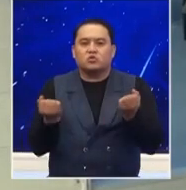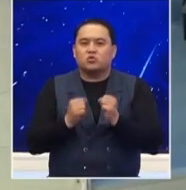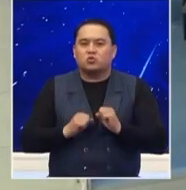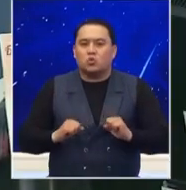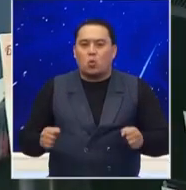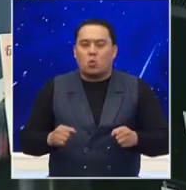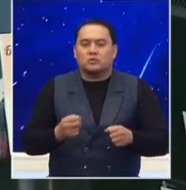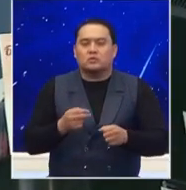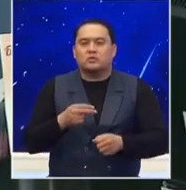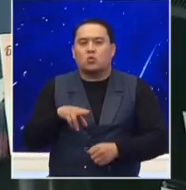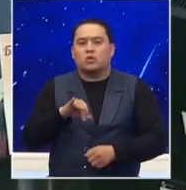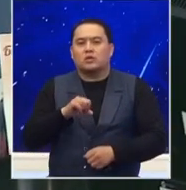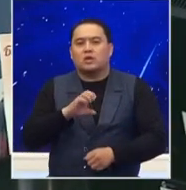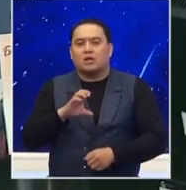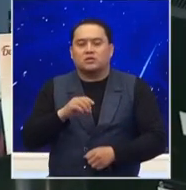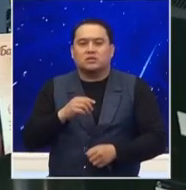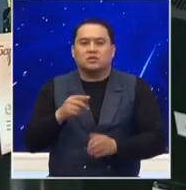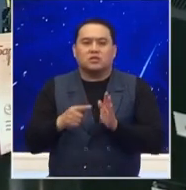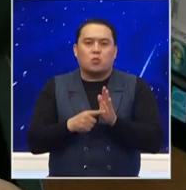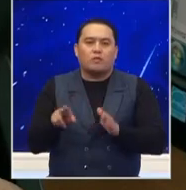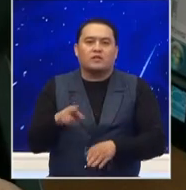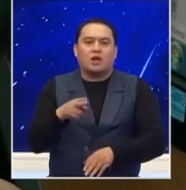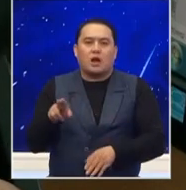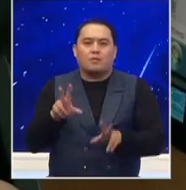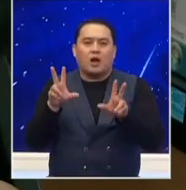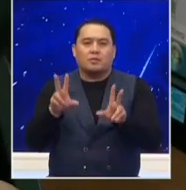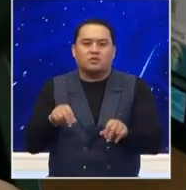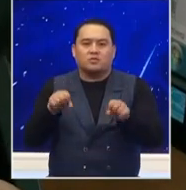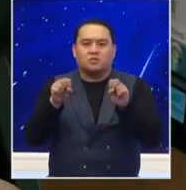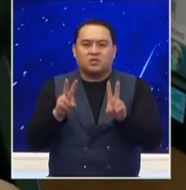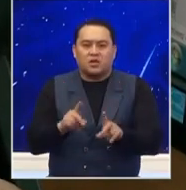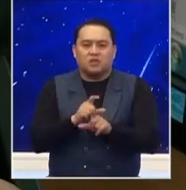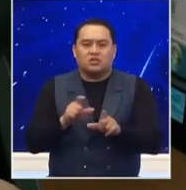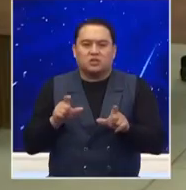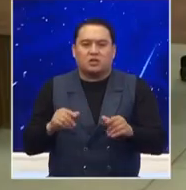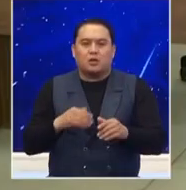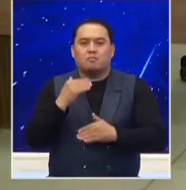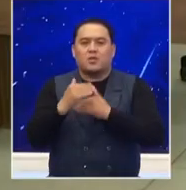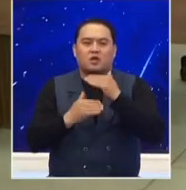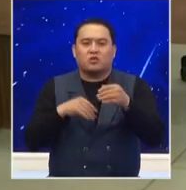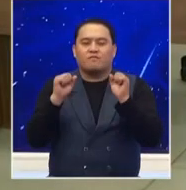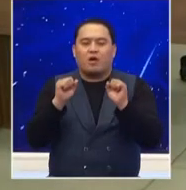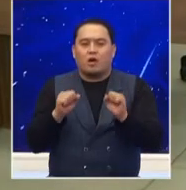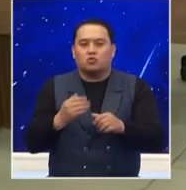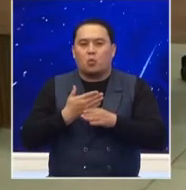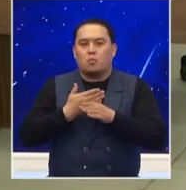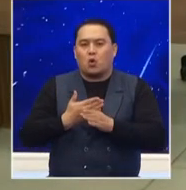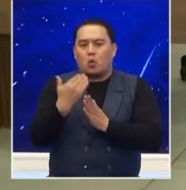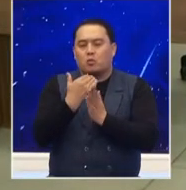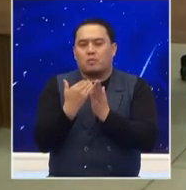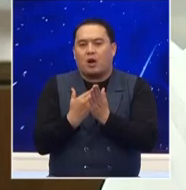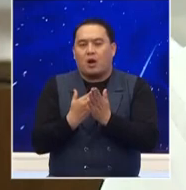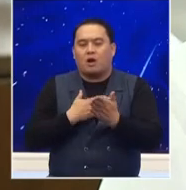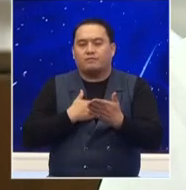жителей дачного массива Уйтас появится уже 7 декабря, пообещали специалисты. Такая перспектива стала возможна благодаря программе